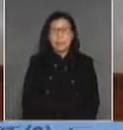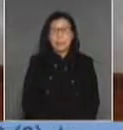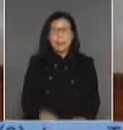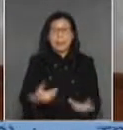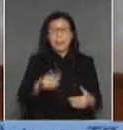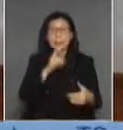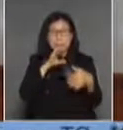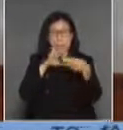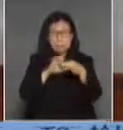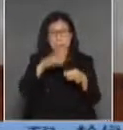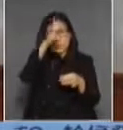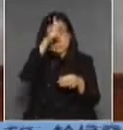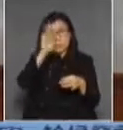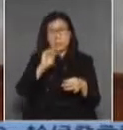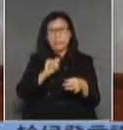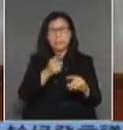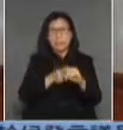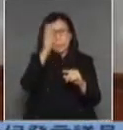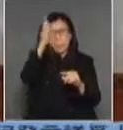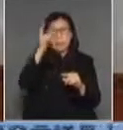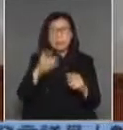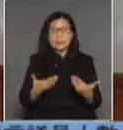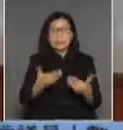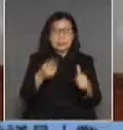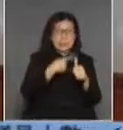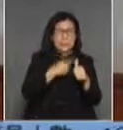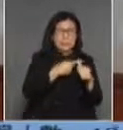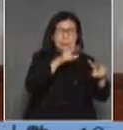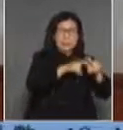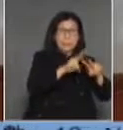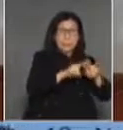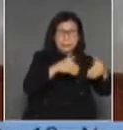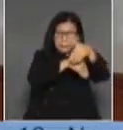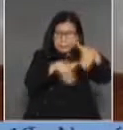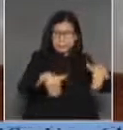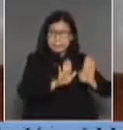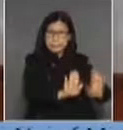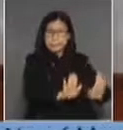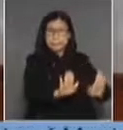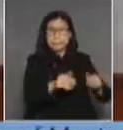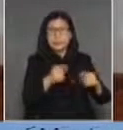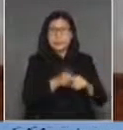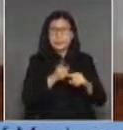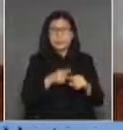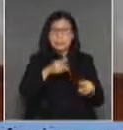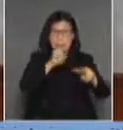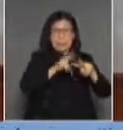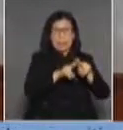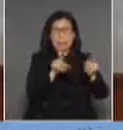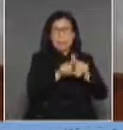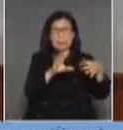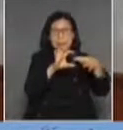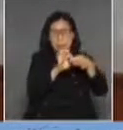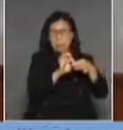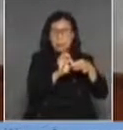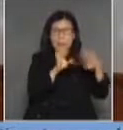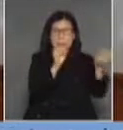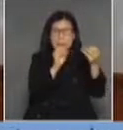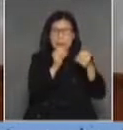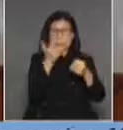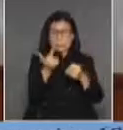關當局如希望從源頭堵截非法勞工，必須與內地有關部門加強合